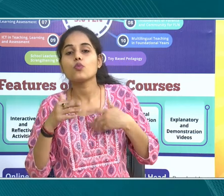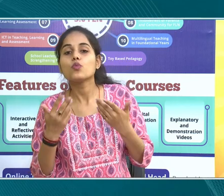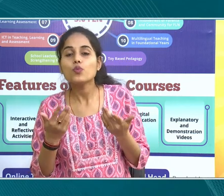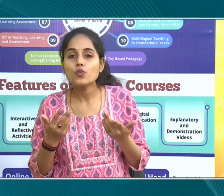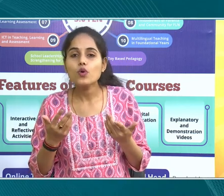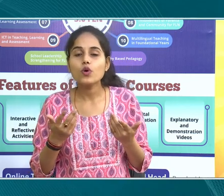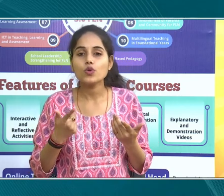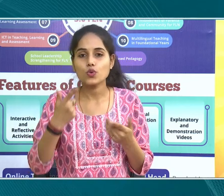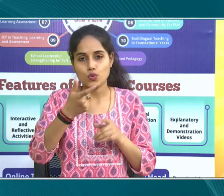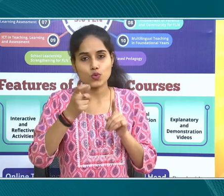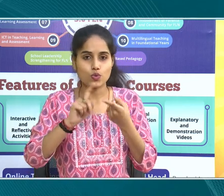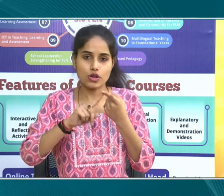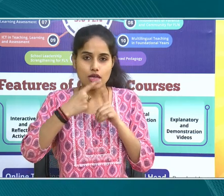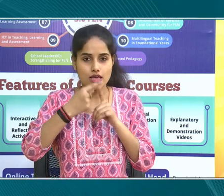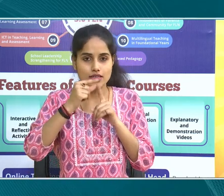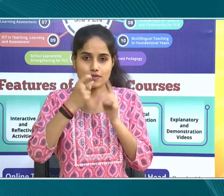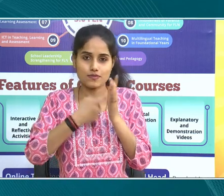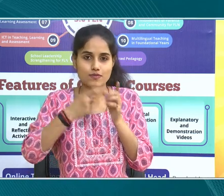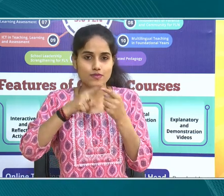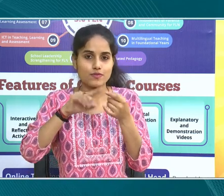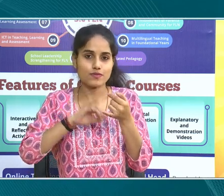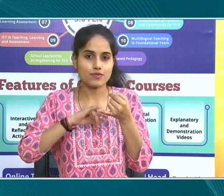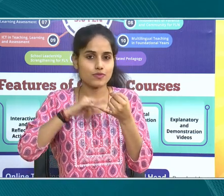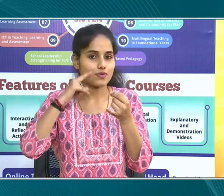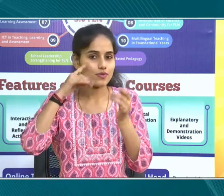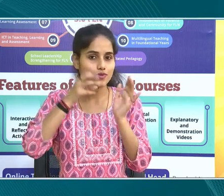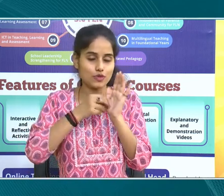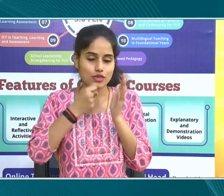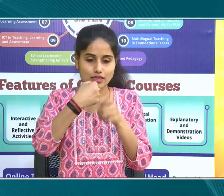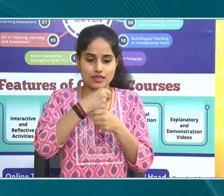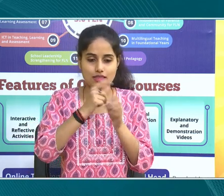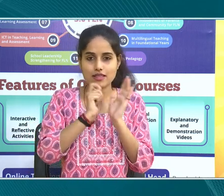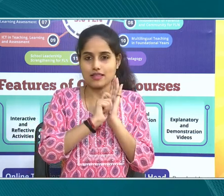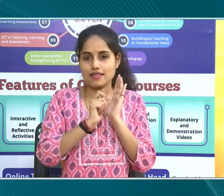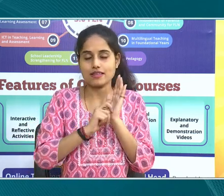लिखा एक और मैं लिख के दिखाती हूं